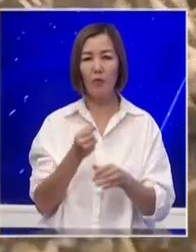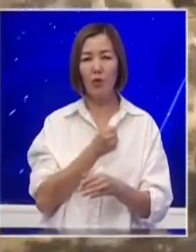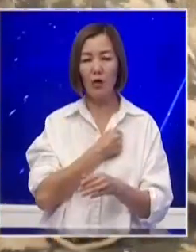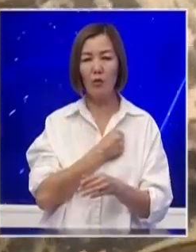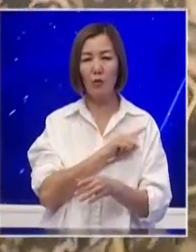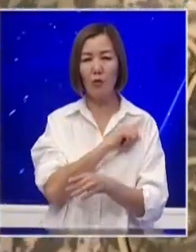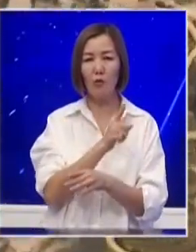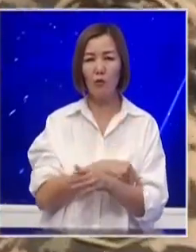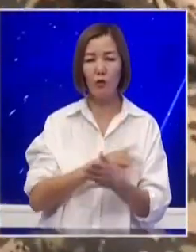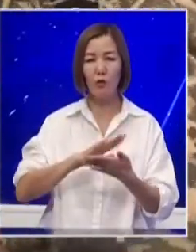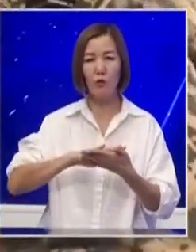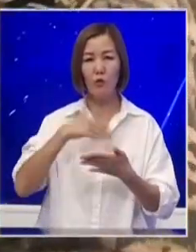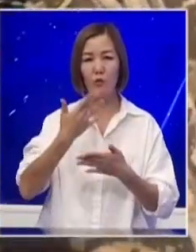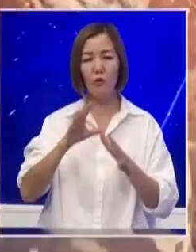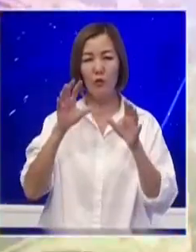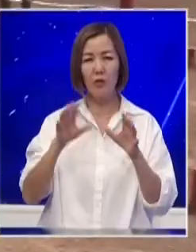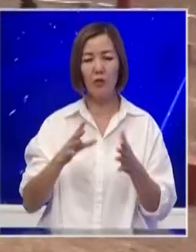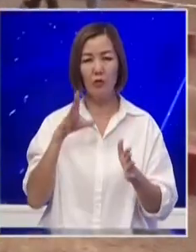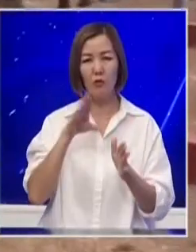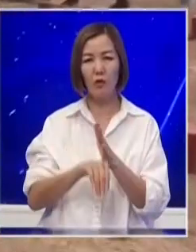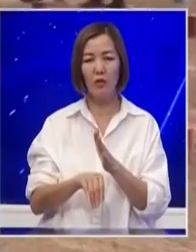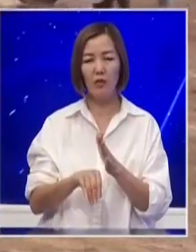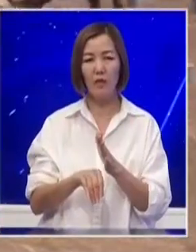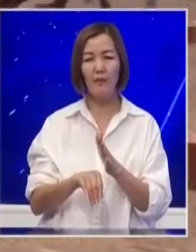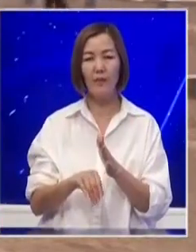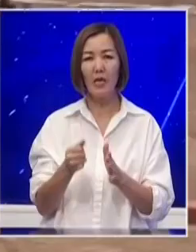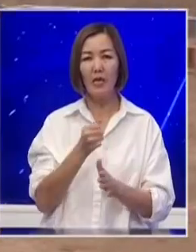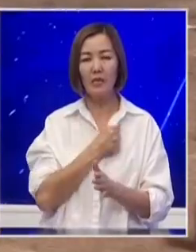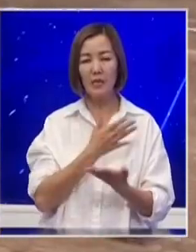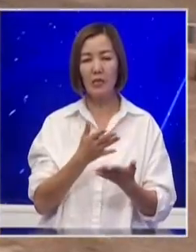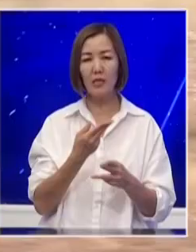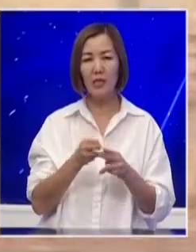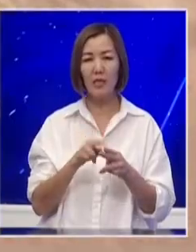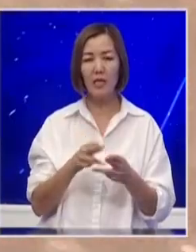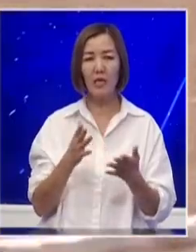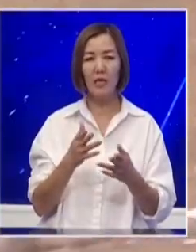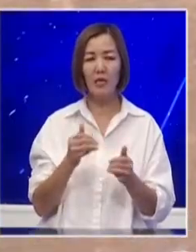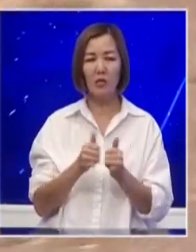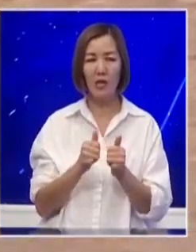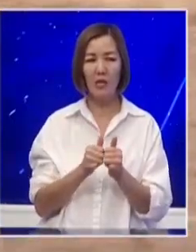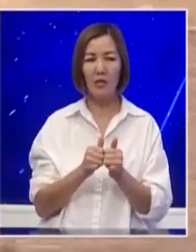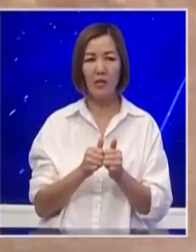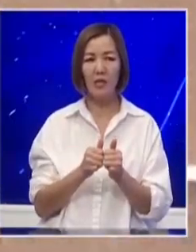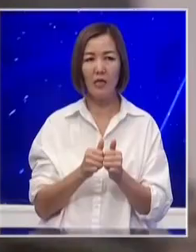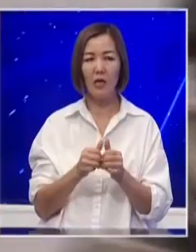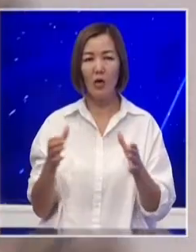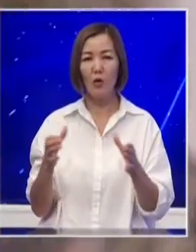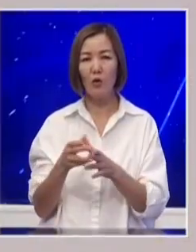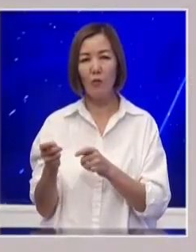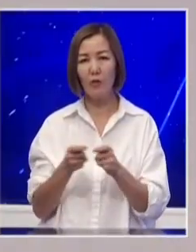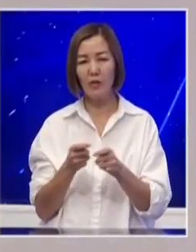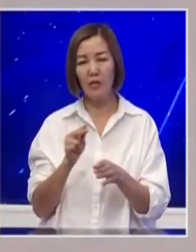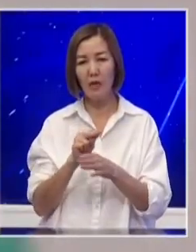күштердің күнтізбесіне заңды түрде кірді. Сержанттар сарбаздарға ең жақын болып есептеледі. Олар жеке құрамды